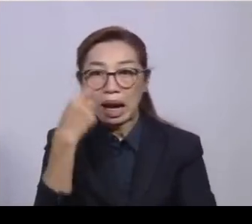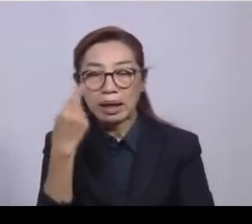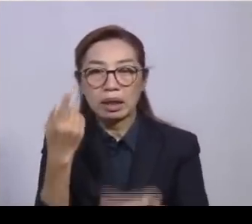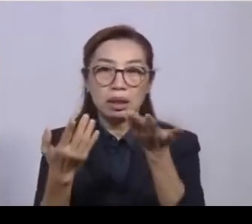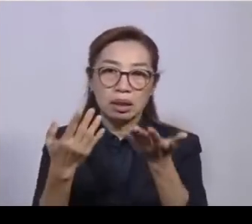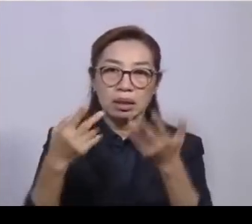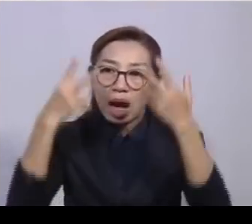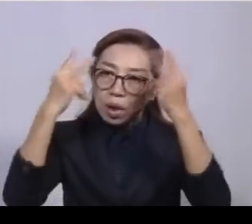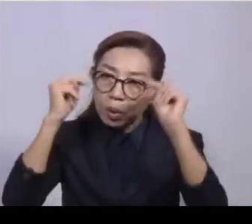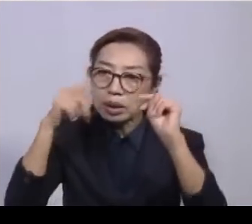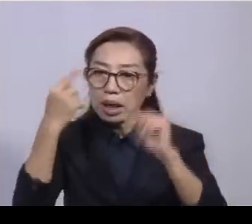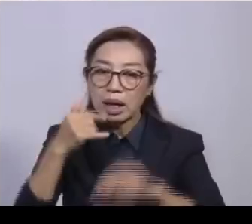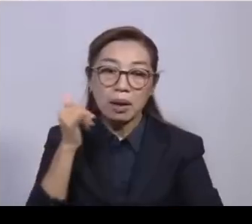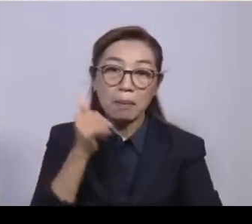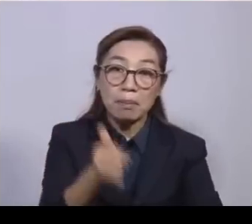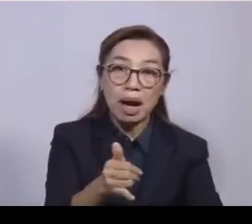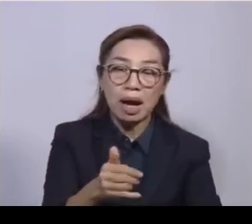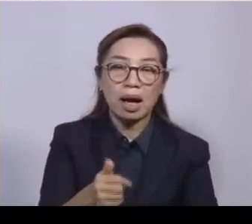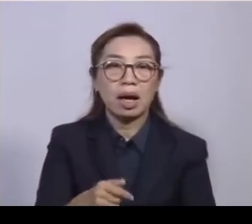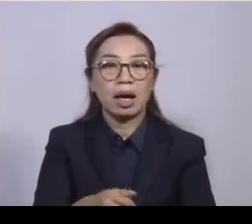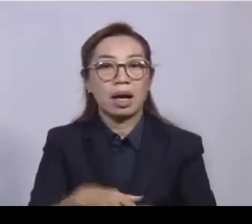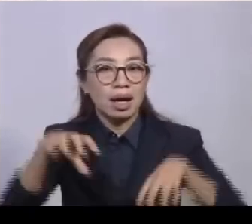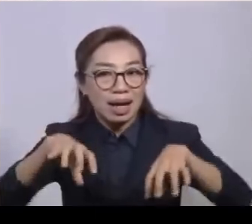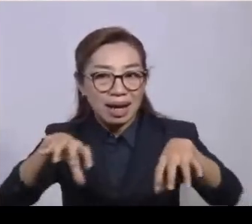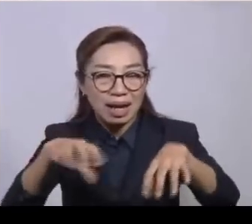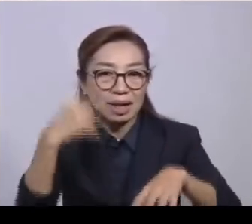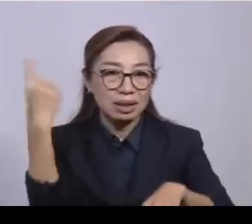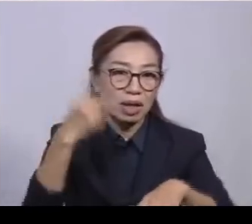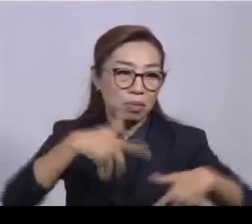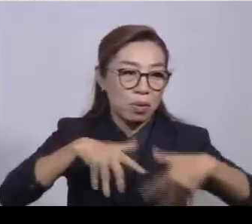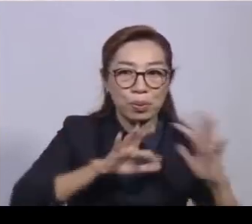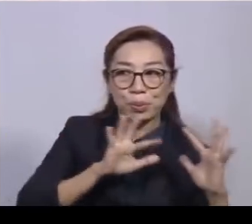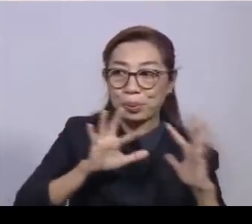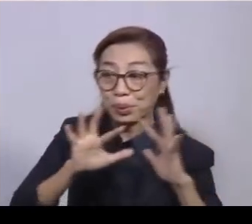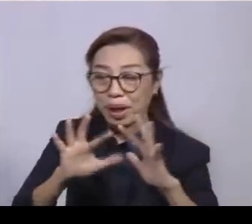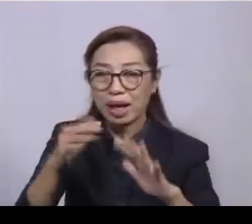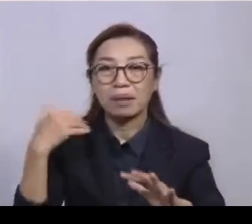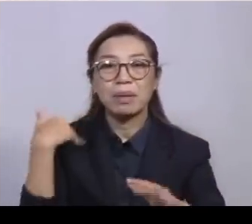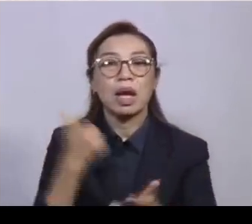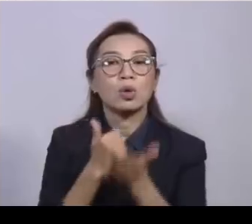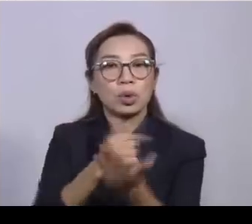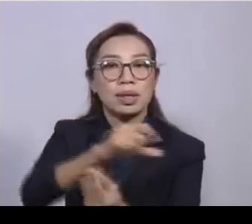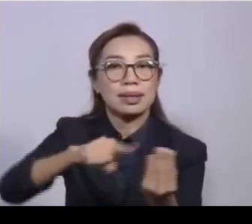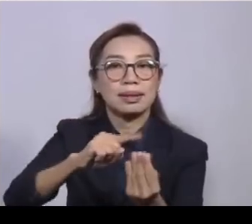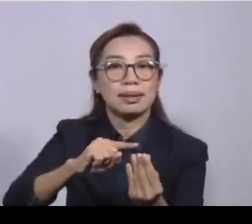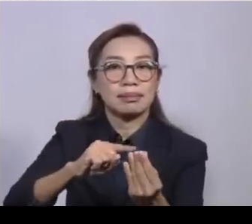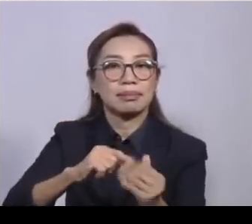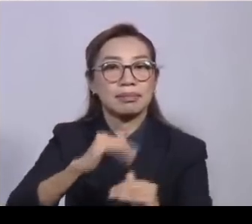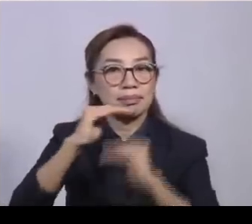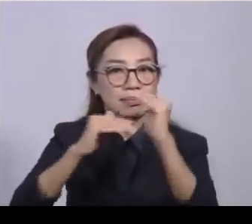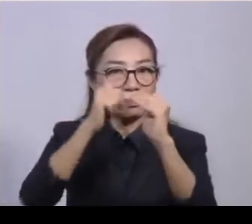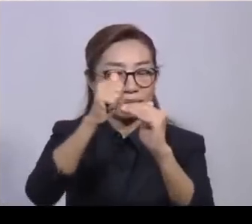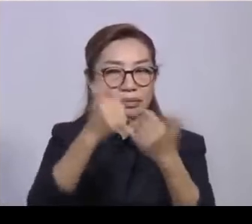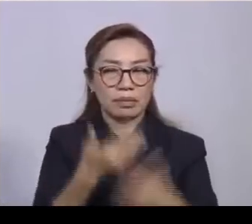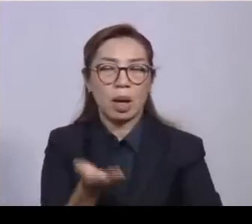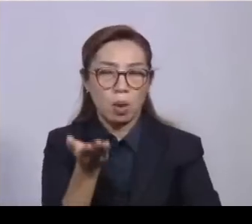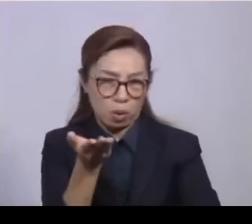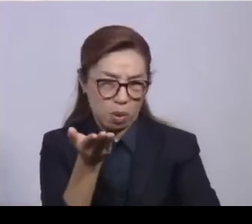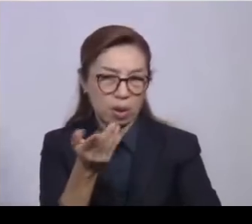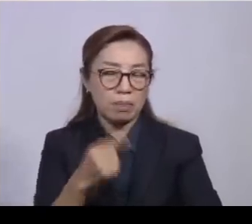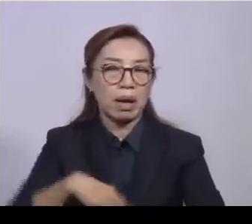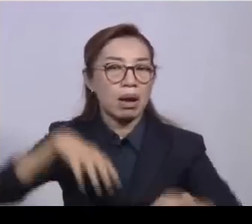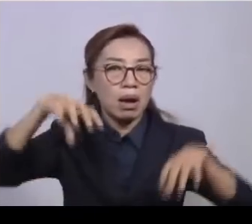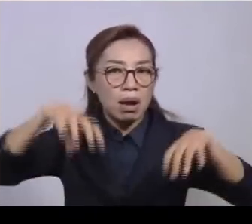นี้นะคะเขาก็อาจจะไปเที่ยวพวกสถาบันเทิงอะไรกันมาครึกครื้นกันในยามค่ำคืนเนี่ยนะคะโดยยืนยันว่าอยากจะให้ขอมีการ